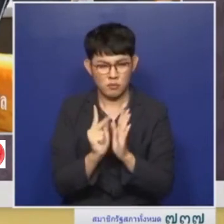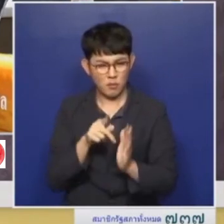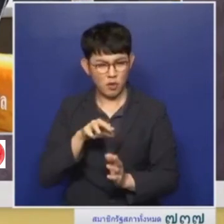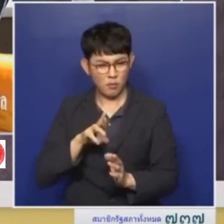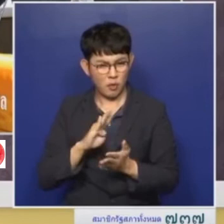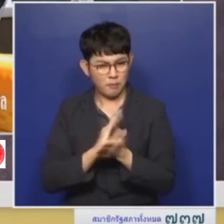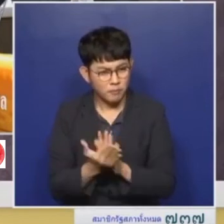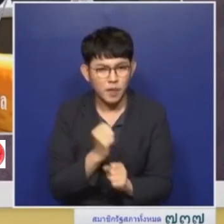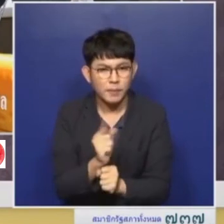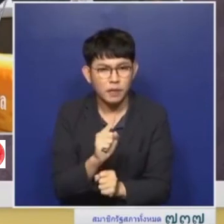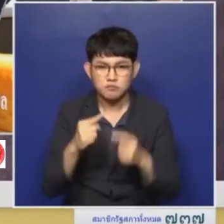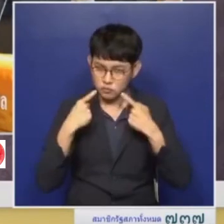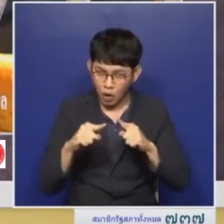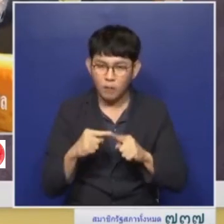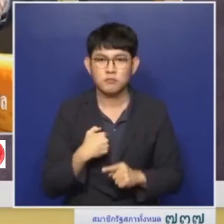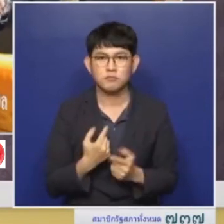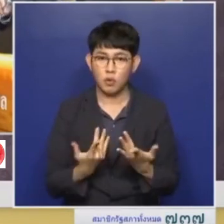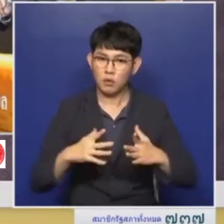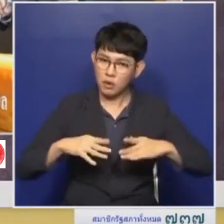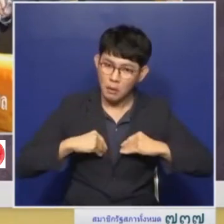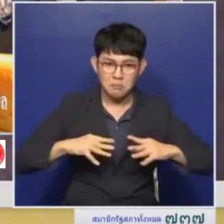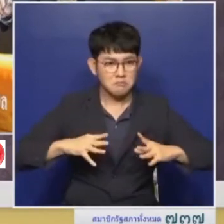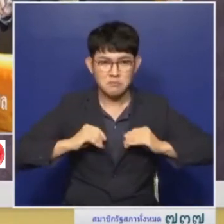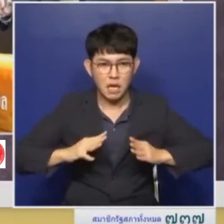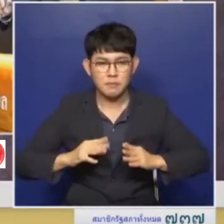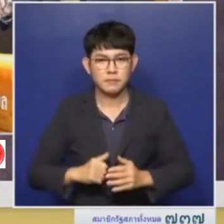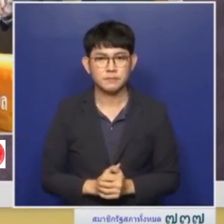ไงท่านตอบก่อนครับก่อนที่ผมจะรับหรือไม่รับหลัก